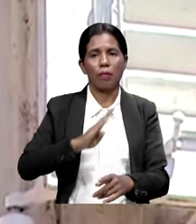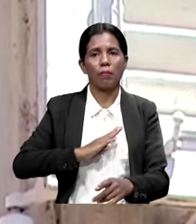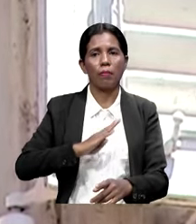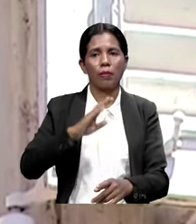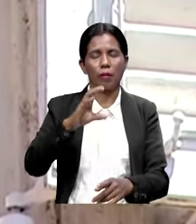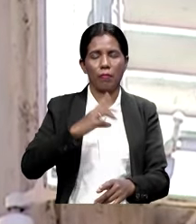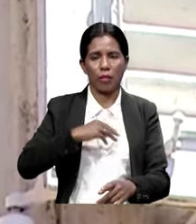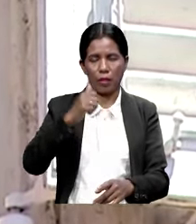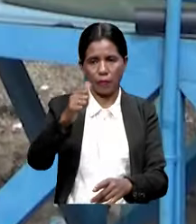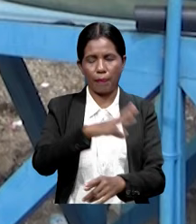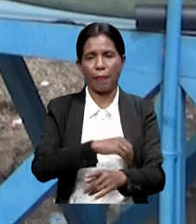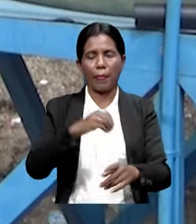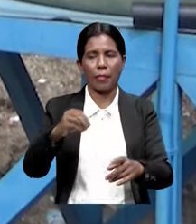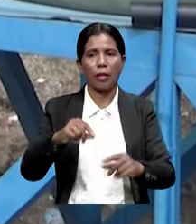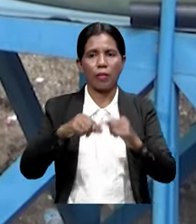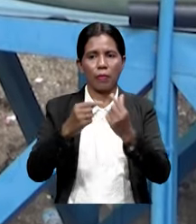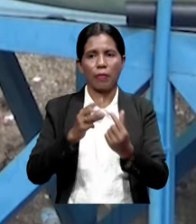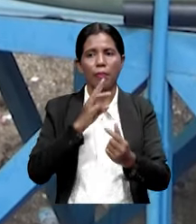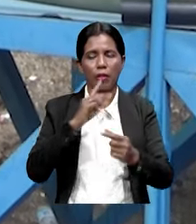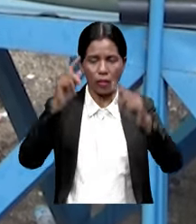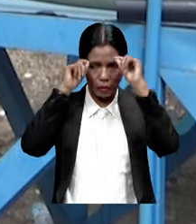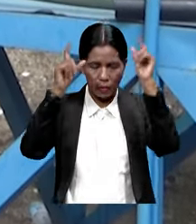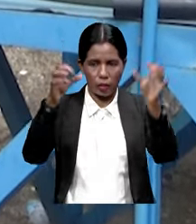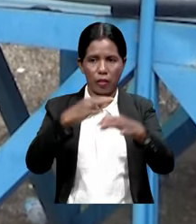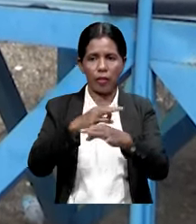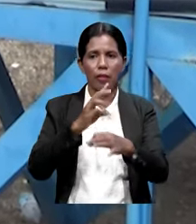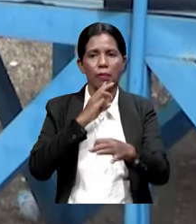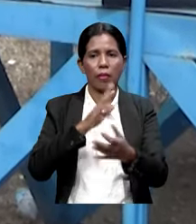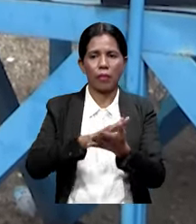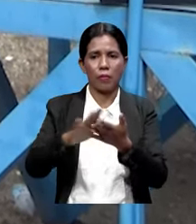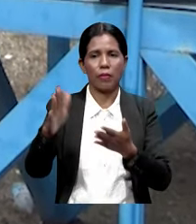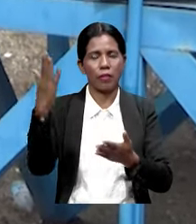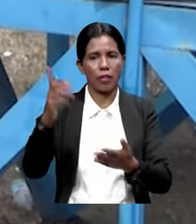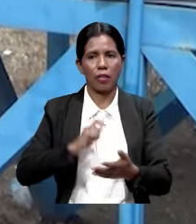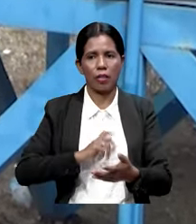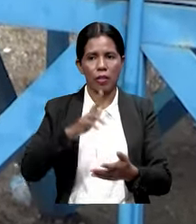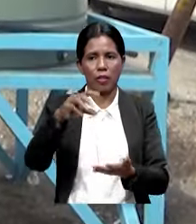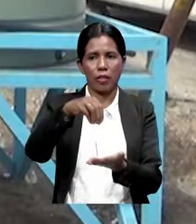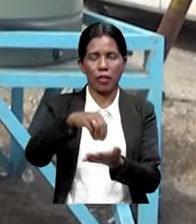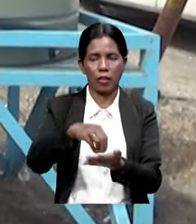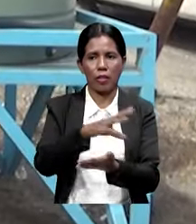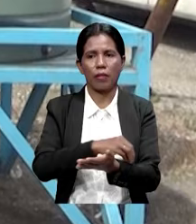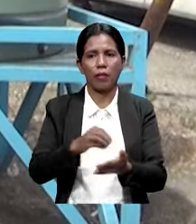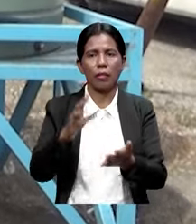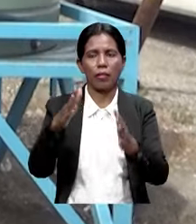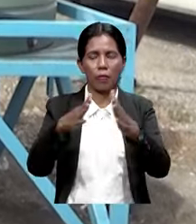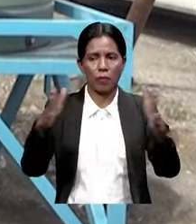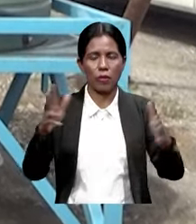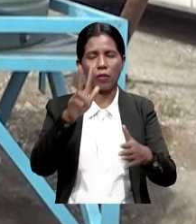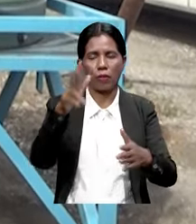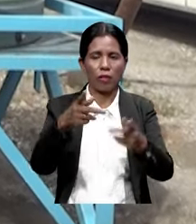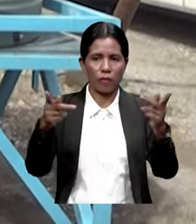Tambane dadaune ekipa be Timor Leste hahu haloona kanalizasaun be mos iha tasi tolu no mos montaona tangki bot tolu iha fatin